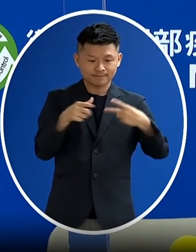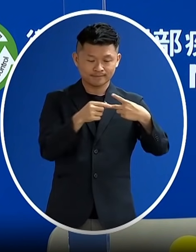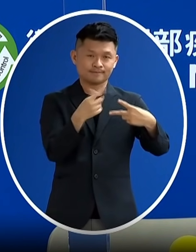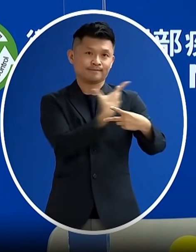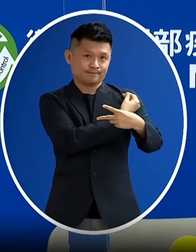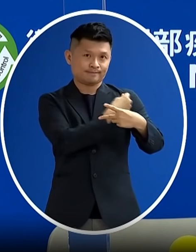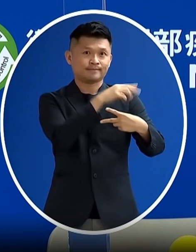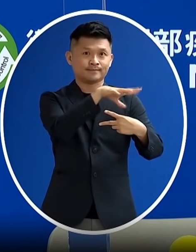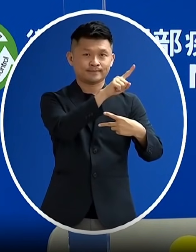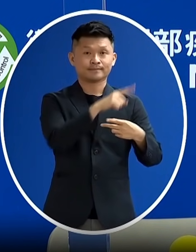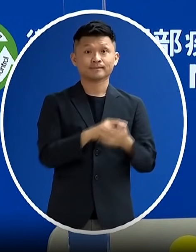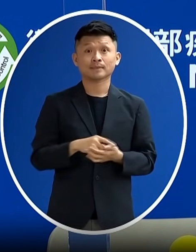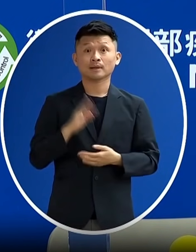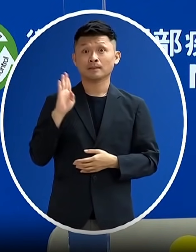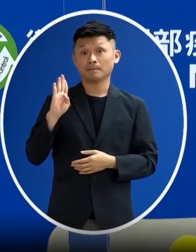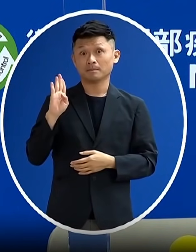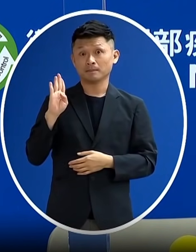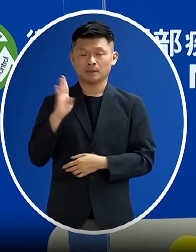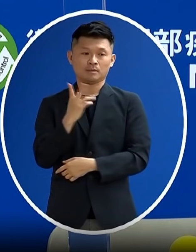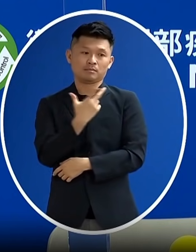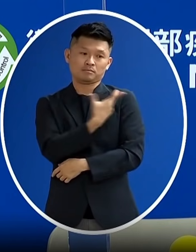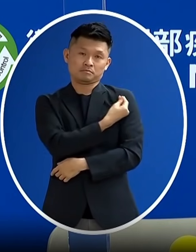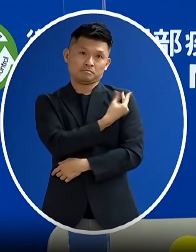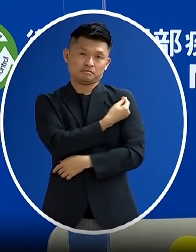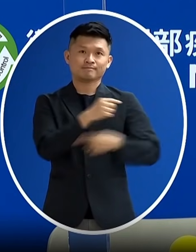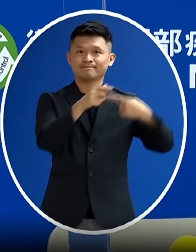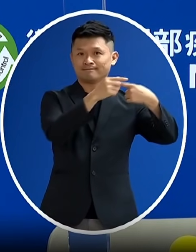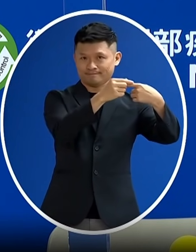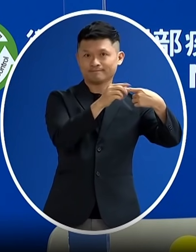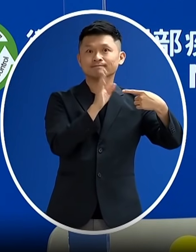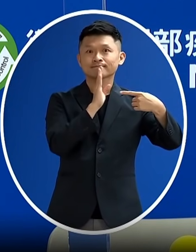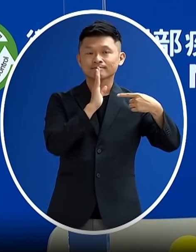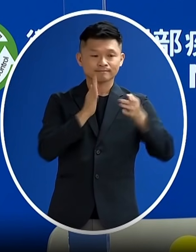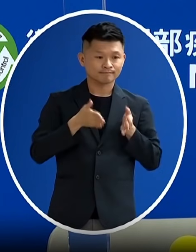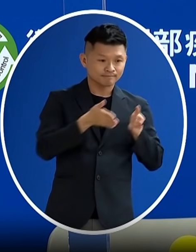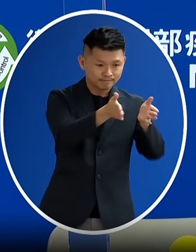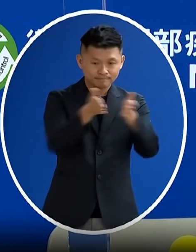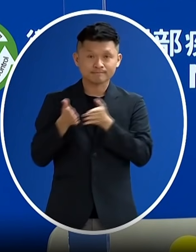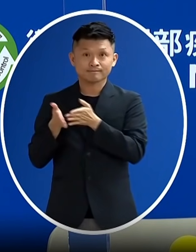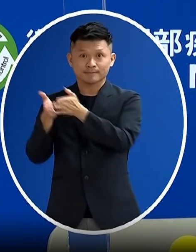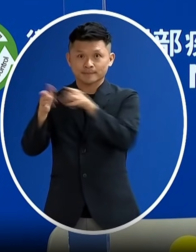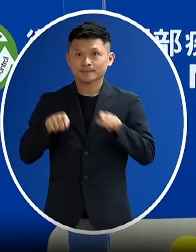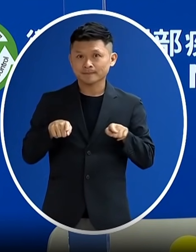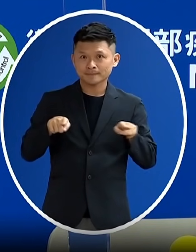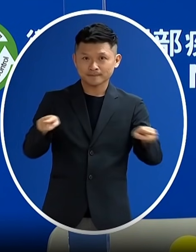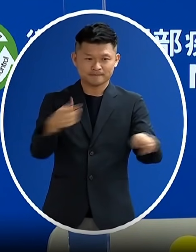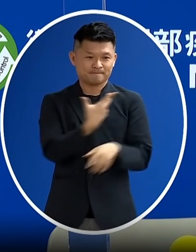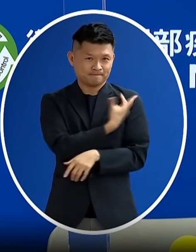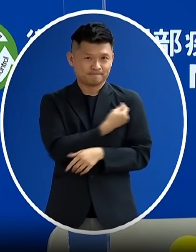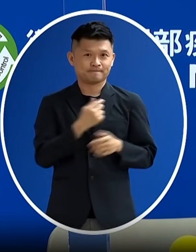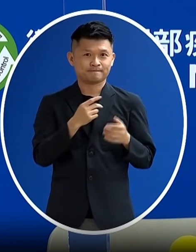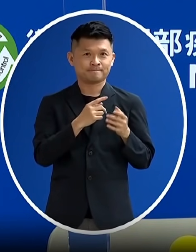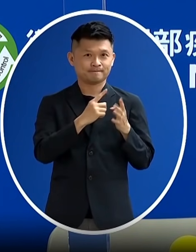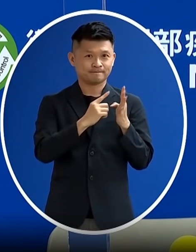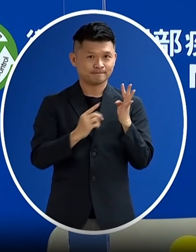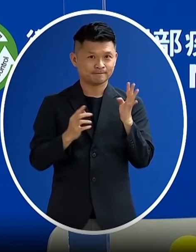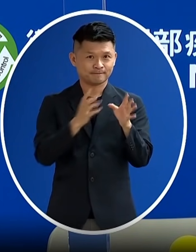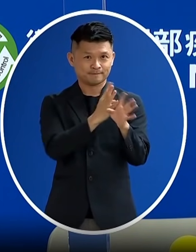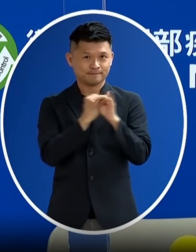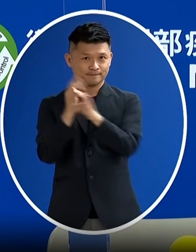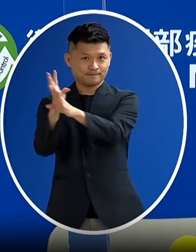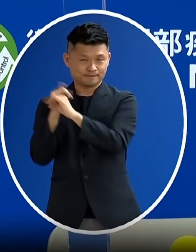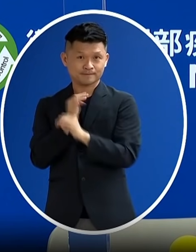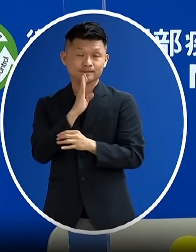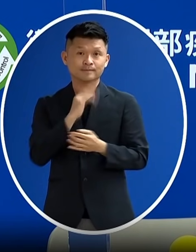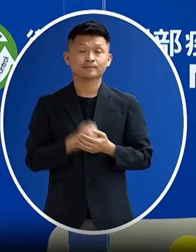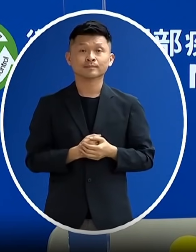那 BNT 的话我们就规划打第一剂，那这样子两边来并行。那至于高端，它本来就是说因为